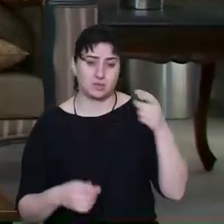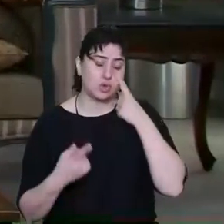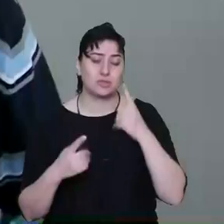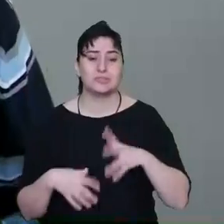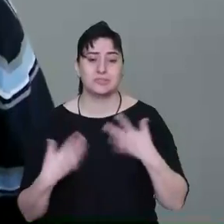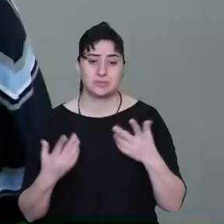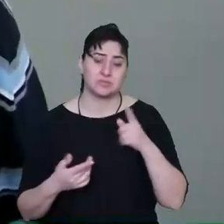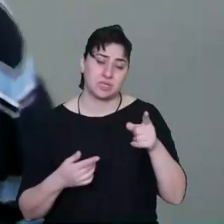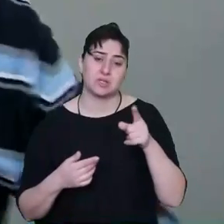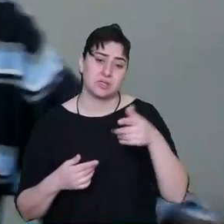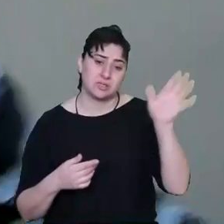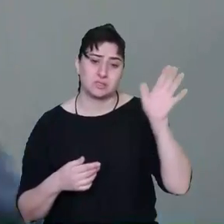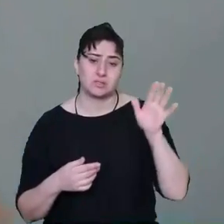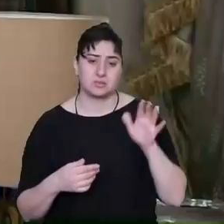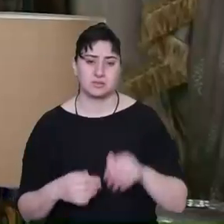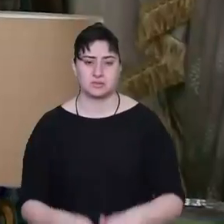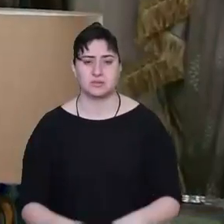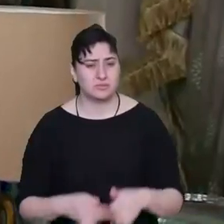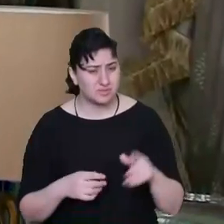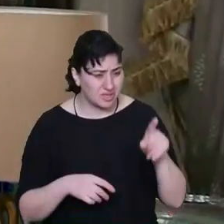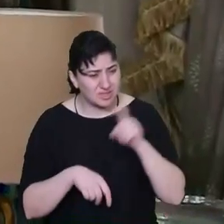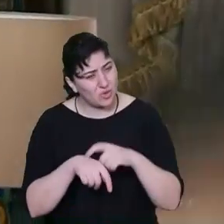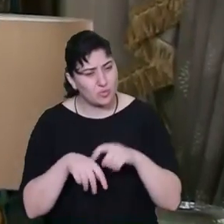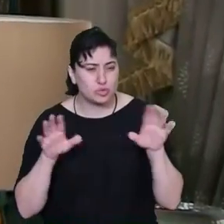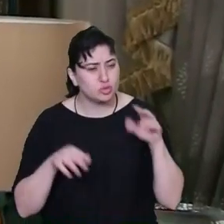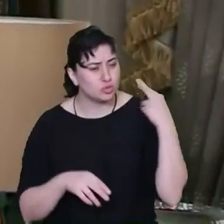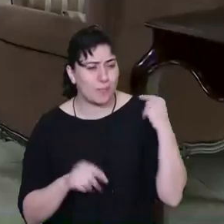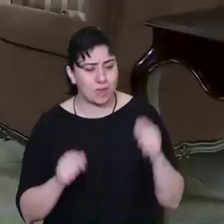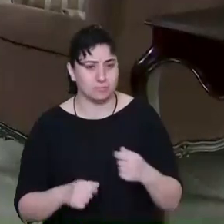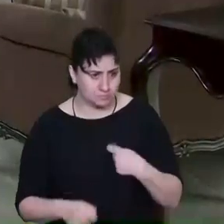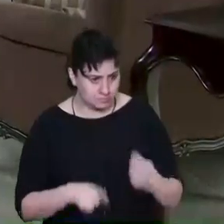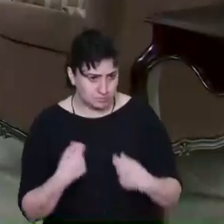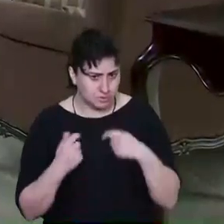Şimdi baksana sen kuş taklidi yapabiliyor musun? Kim? Ben mi? Saçmalama Şükrü abi.